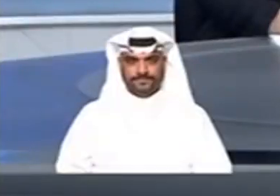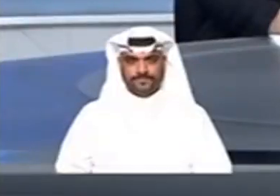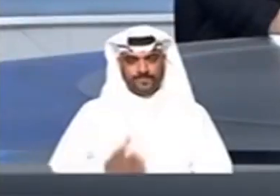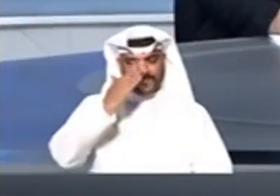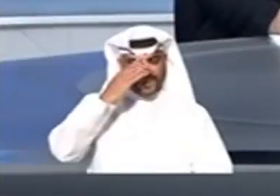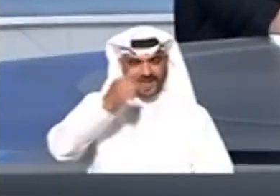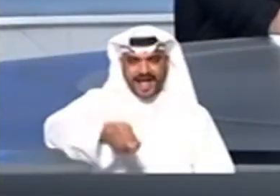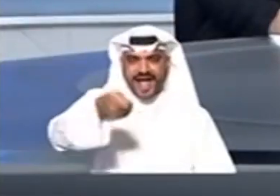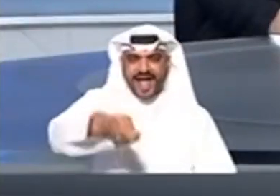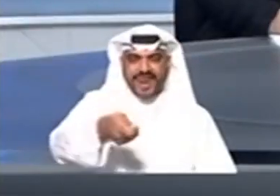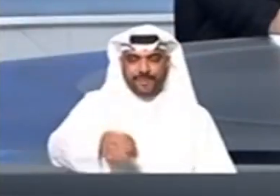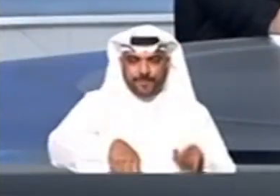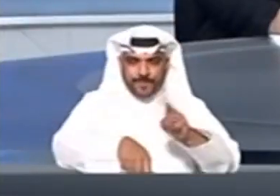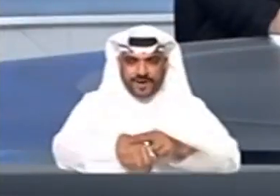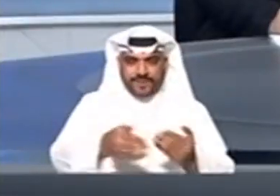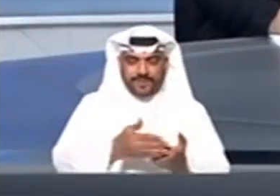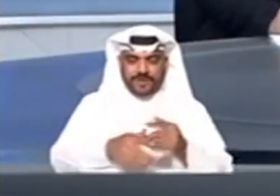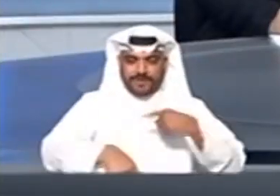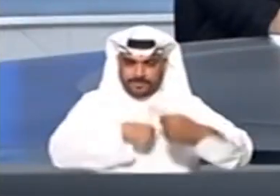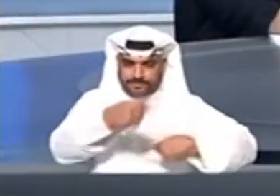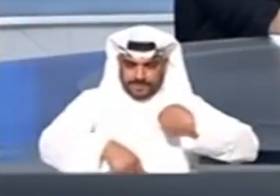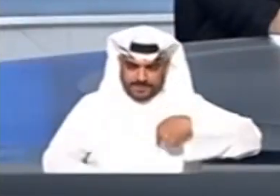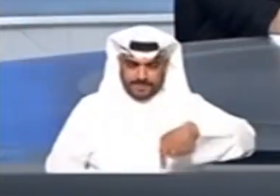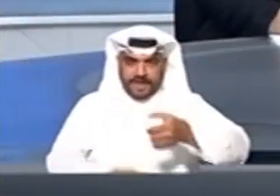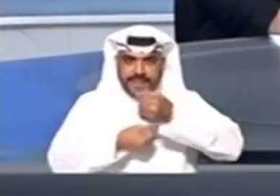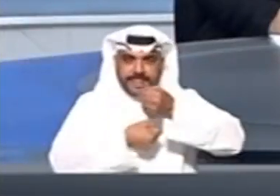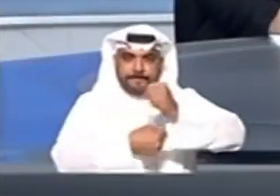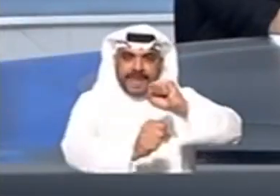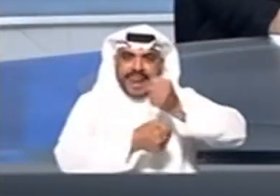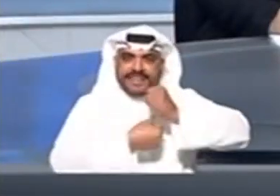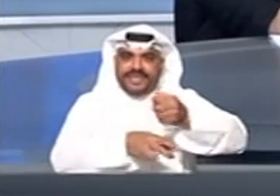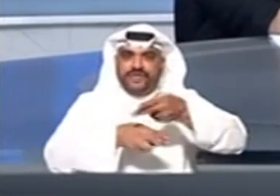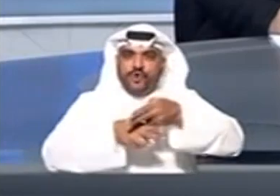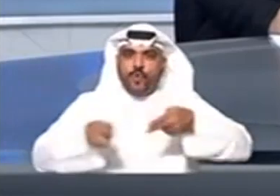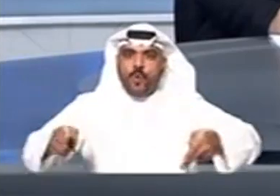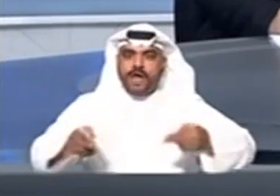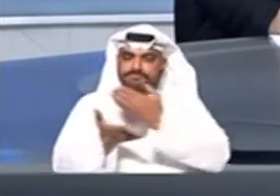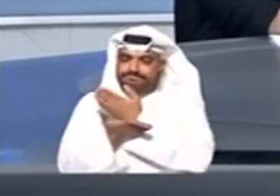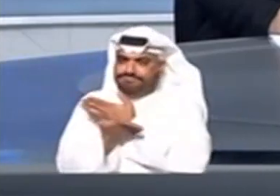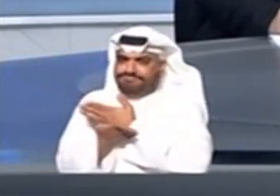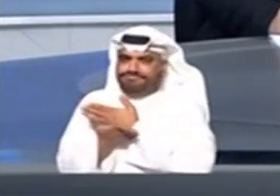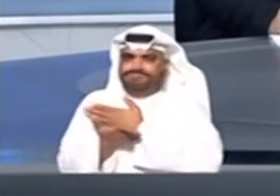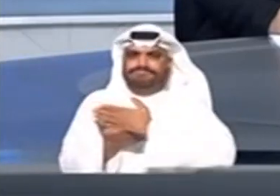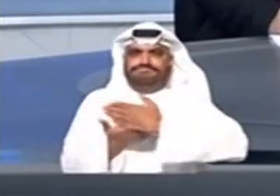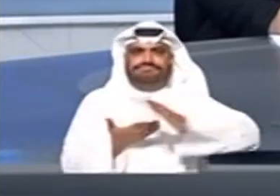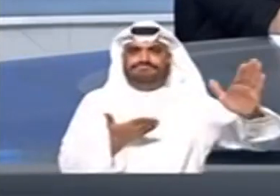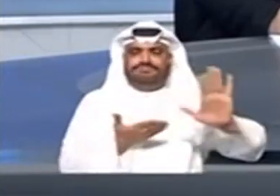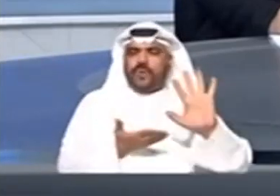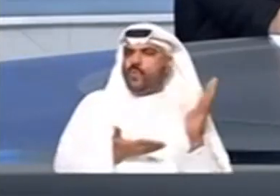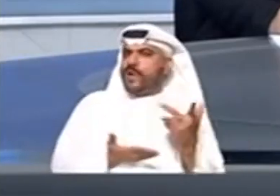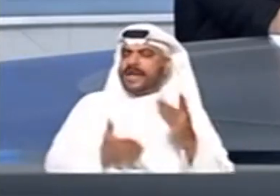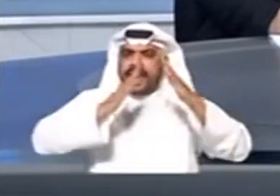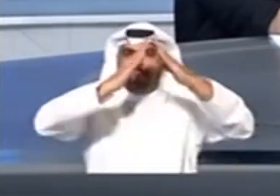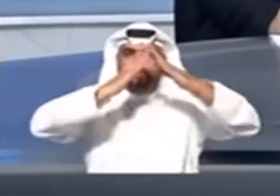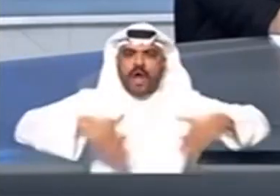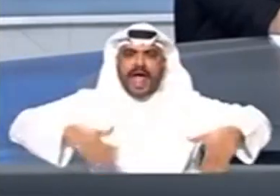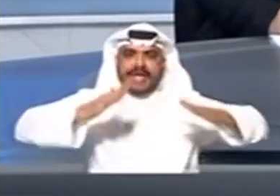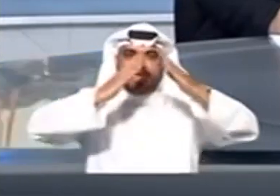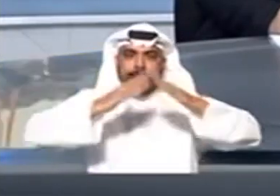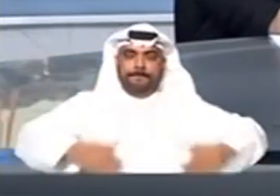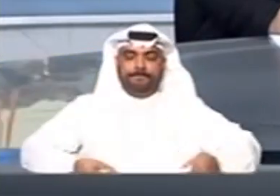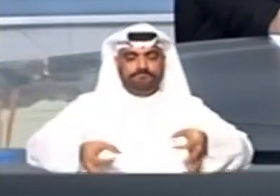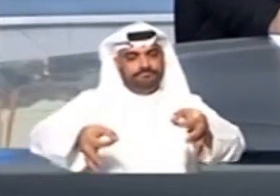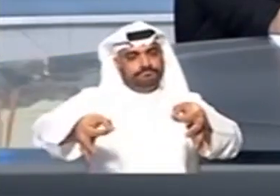أهلا بكم ثانية. تستمر بلدية الكويت في إزالة المخيمات في مختلف محافظات البلاد، وذلك